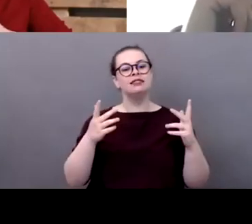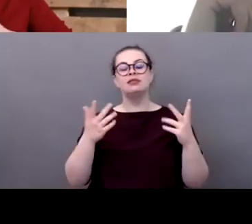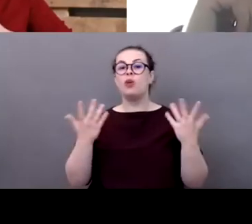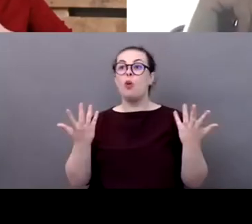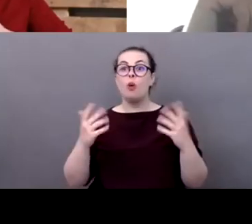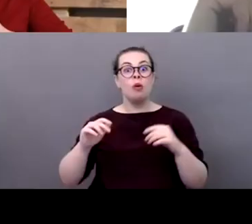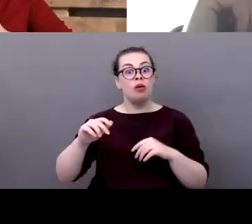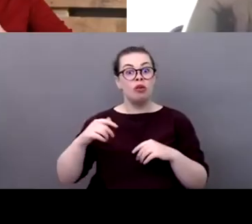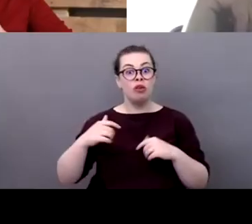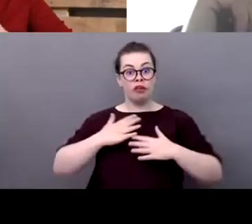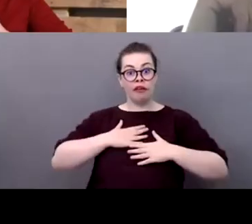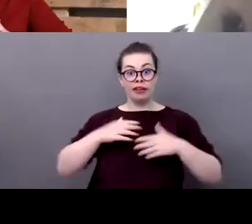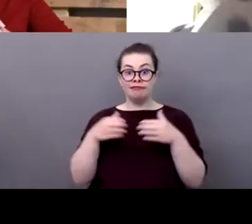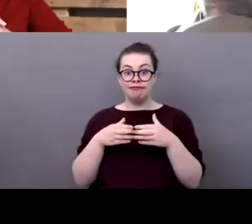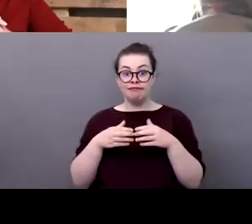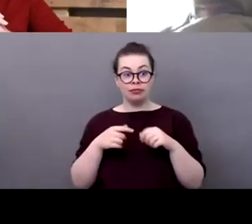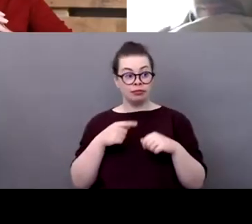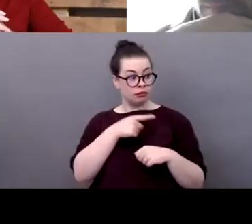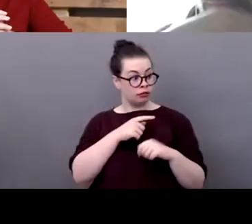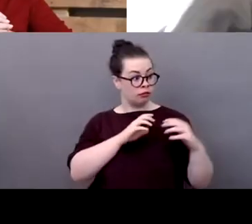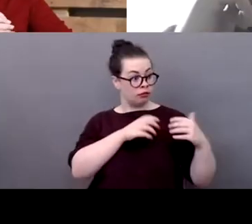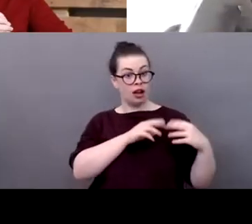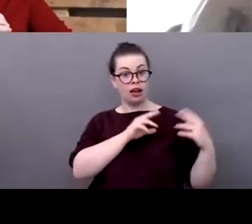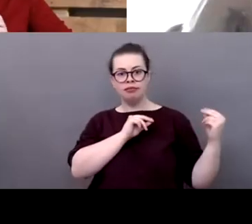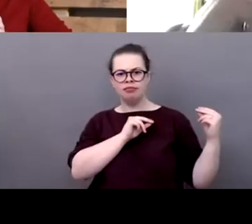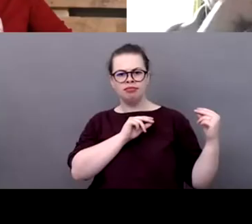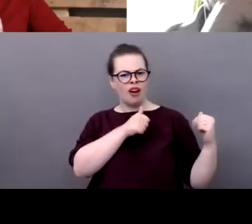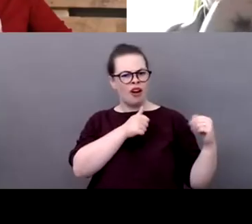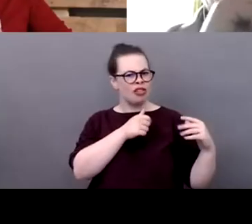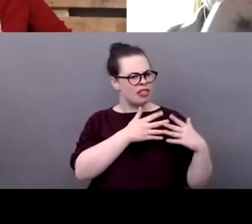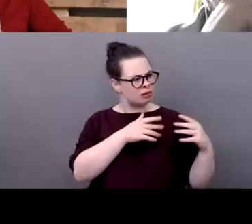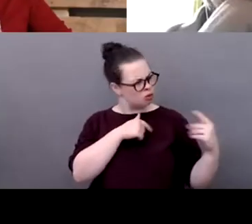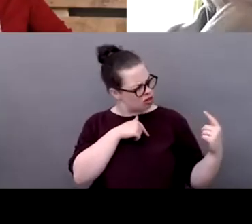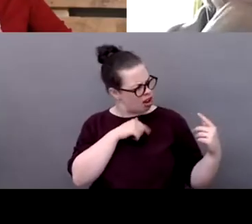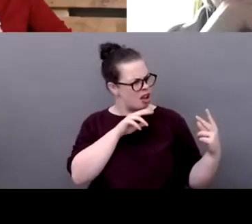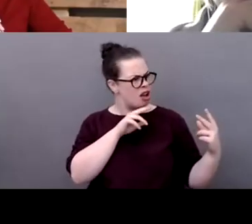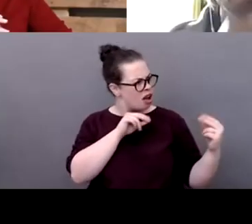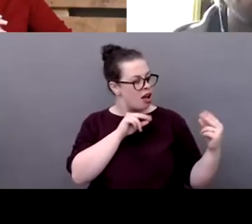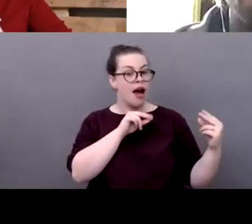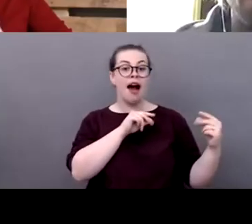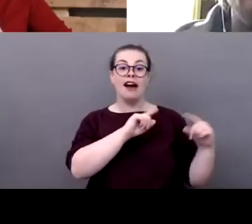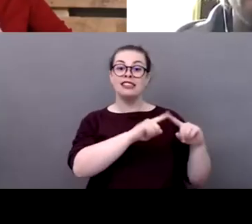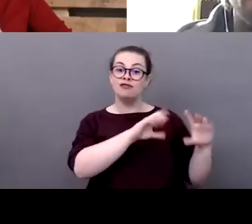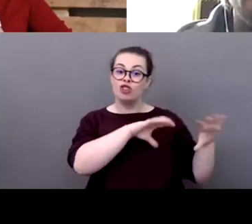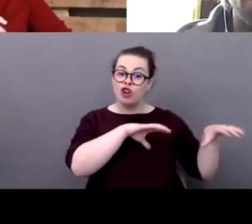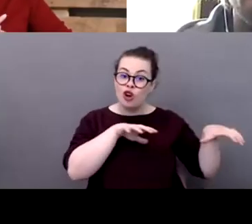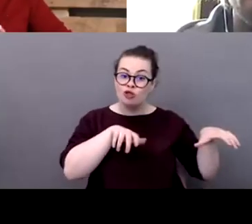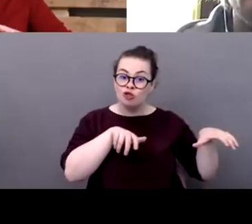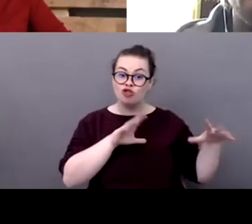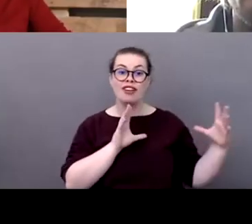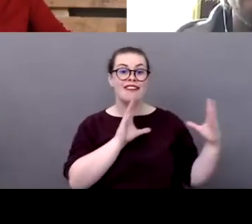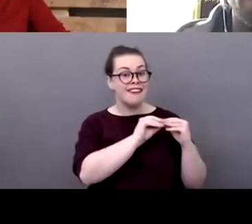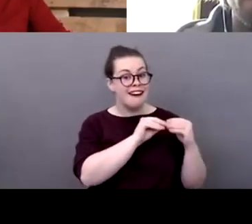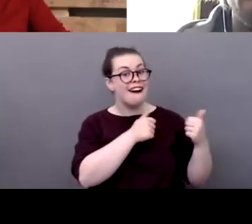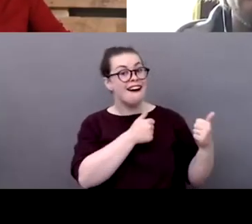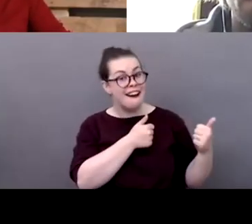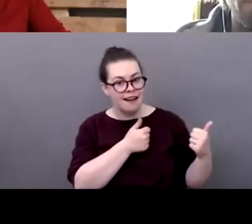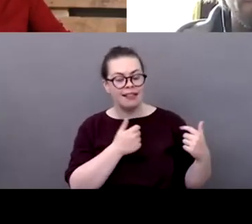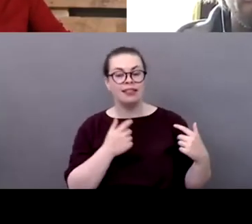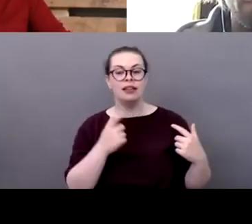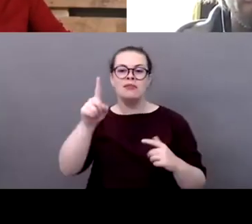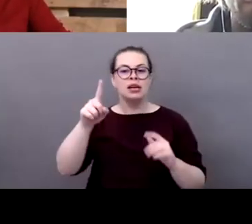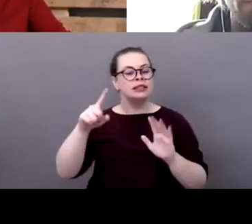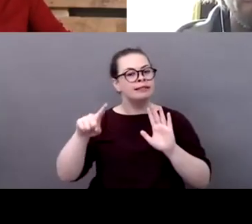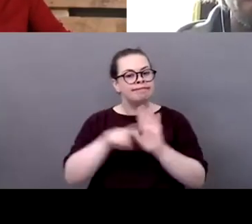l'esprit d'équipe. Et c'est vrai que l'aspect négatif, il est environnemental. Voilà pourquoi toute la pertinence, sans doute d'un événement comme celui d'aujourd'hui, mais parce